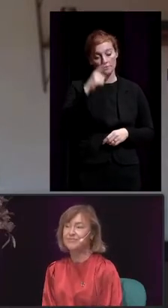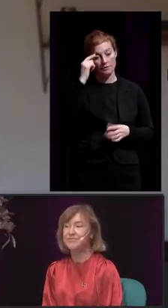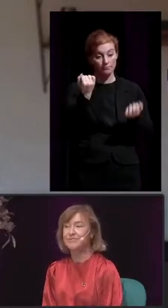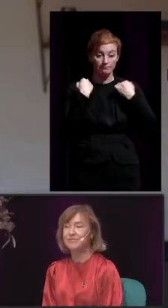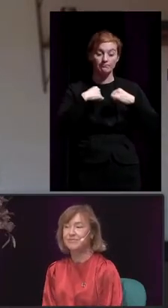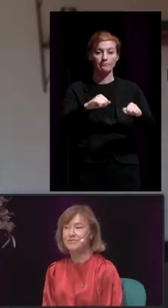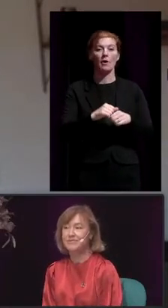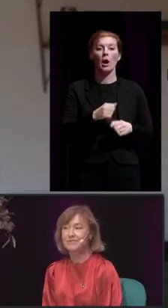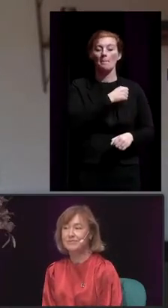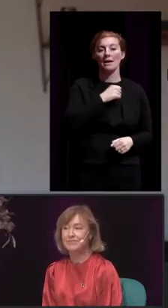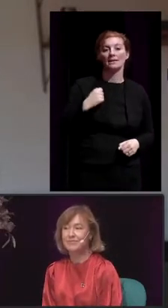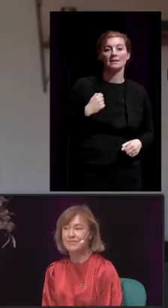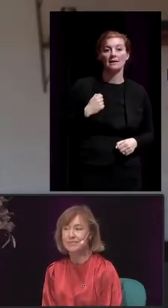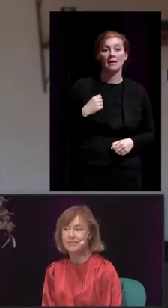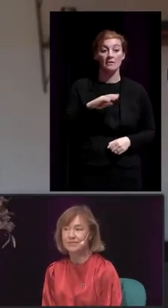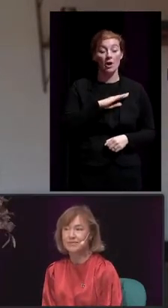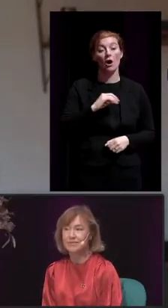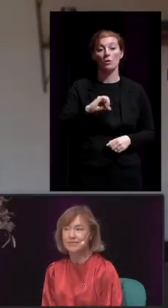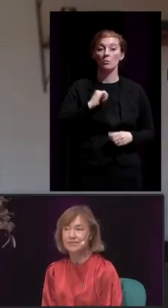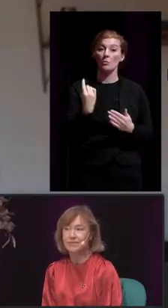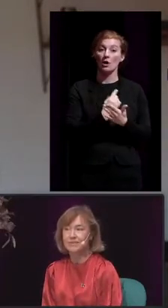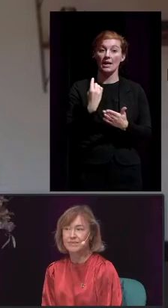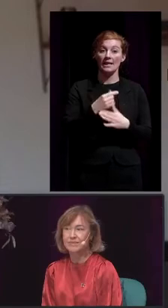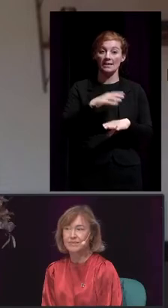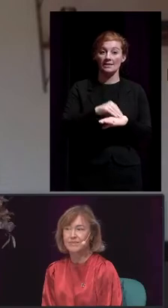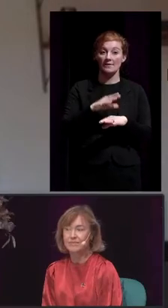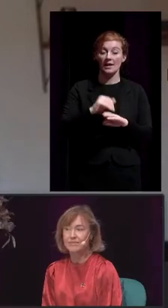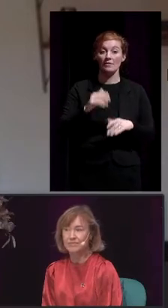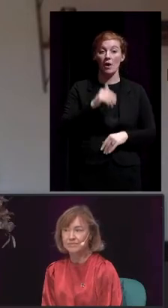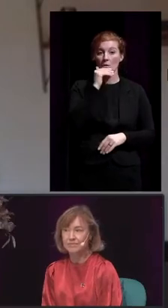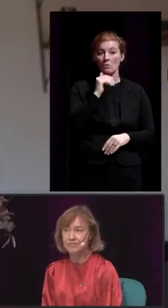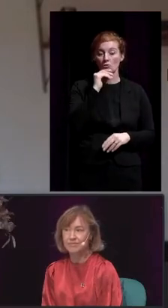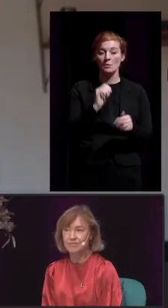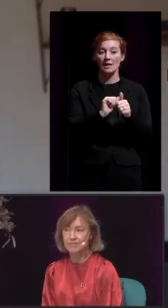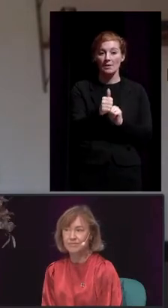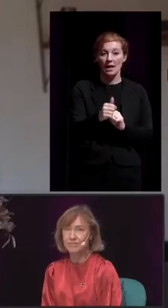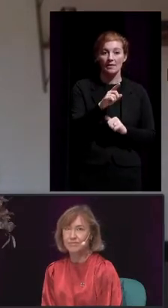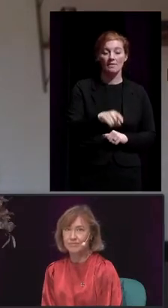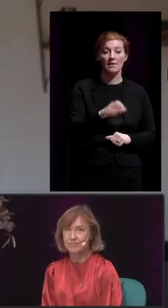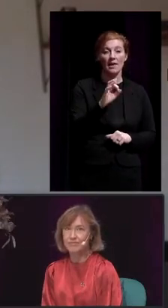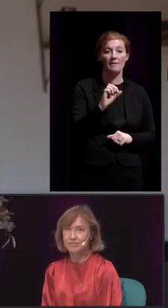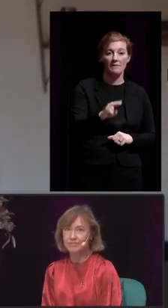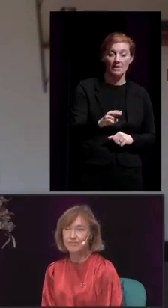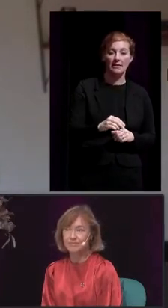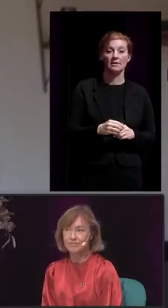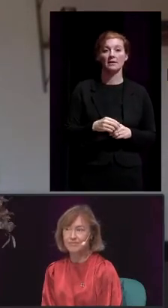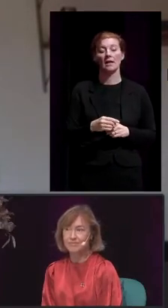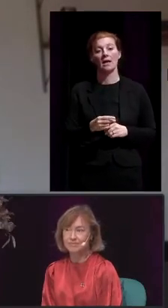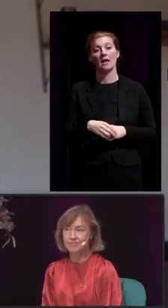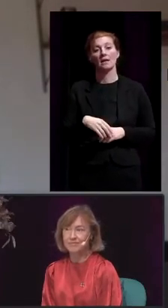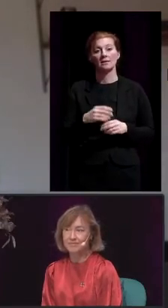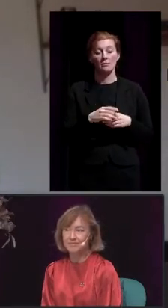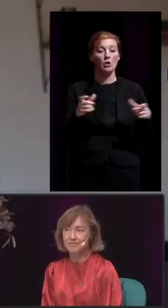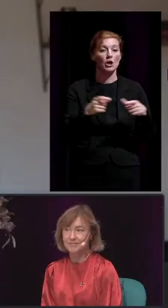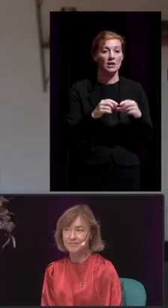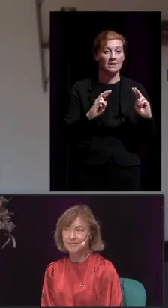Sverige möjligheten att ha ungdomsrepresentanter vid olika FN- och EU-möten där man är en del av regeringsdelegationen. Och